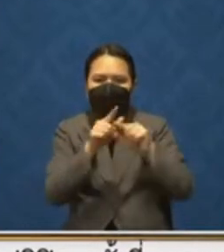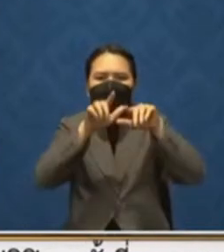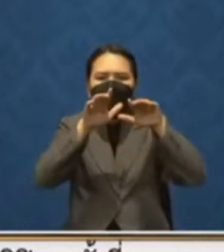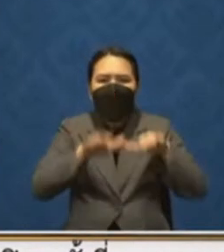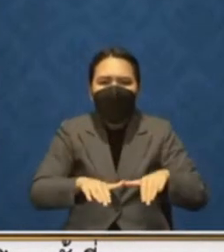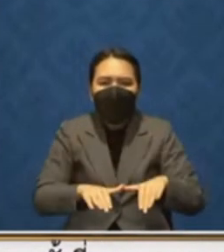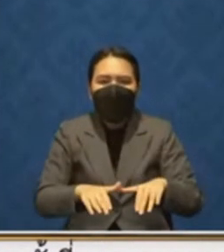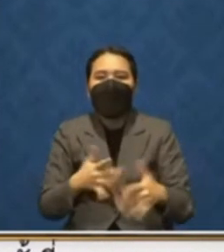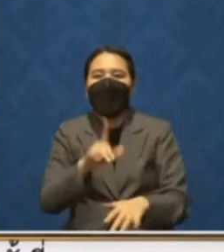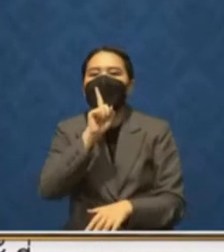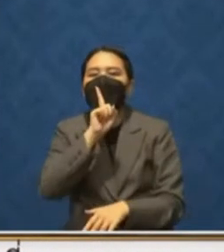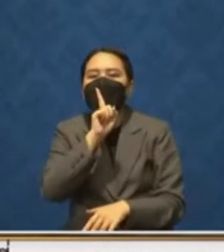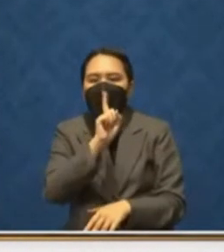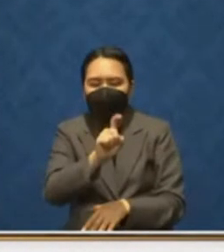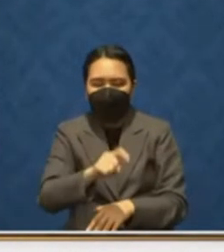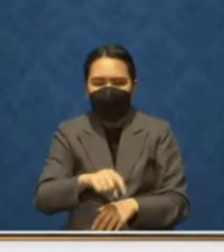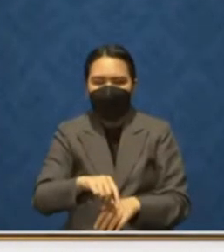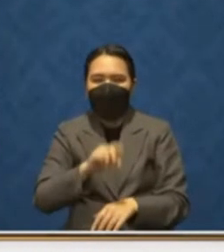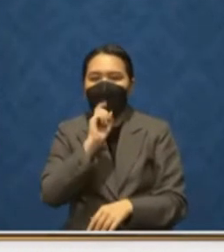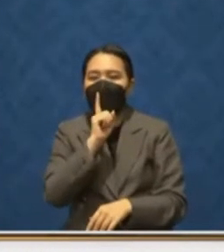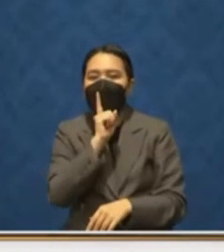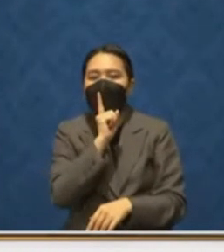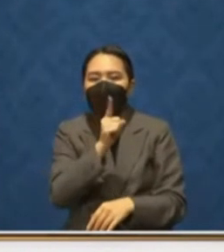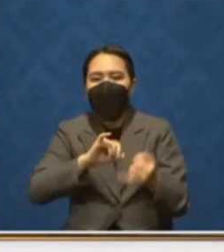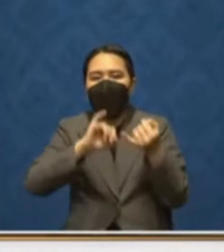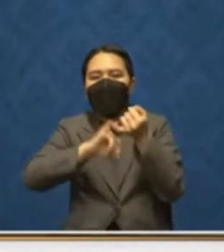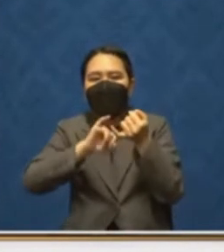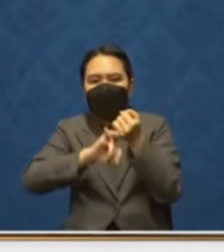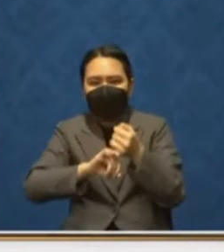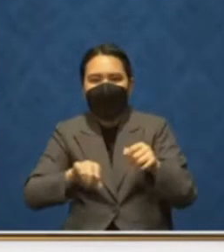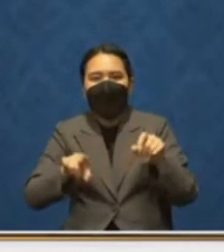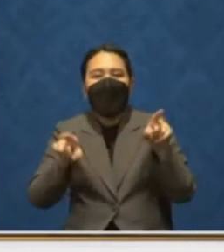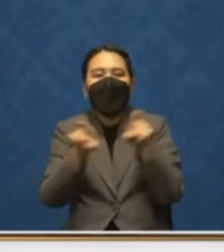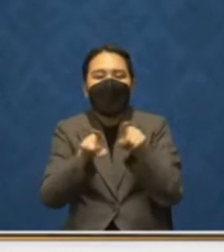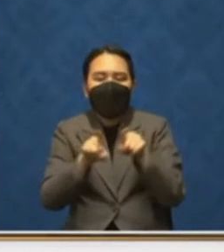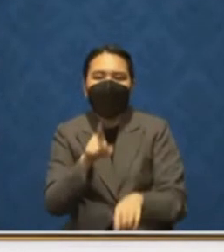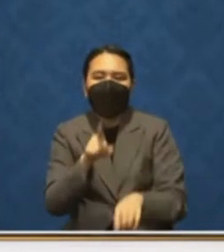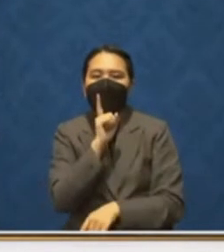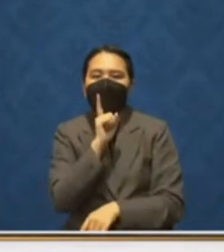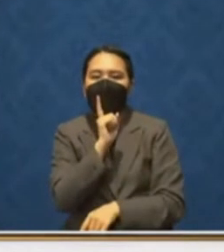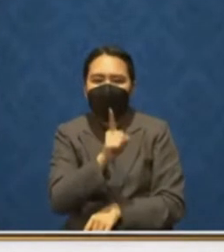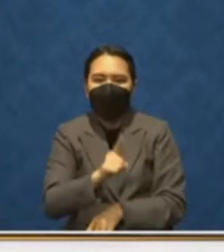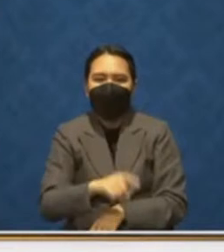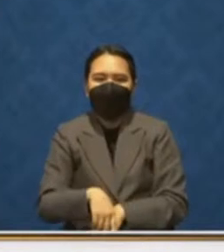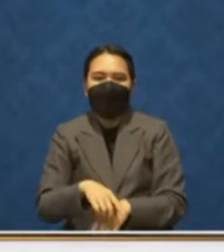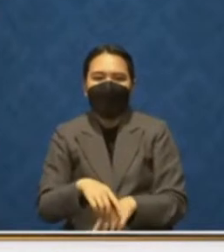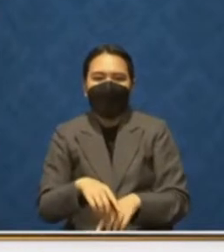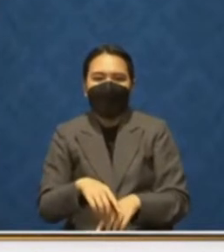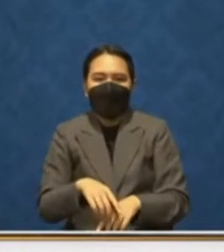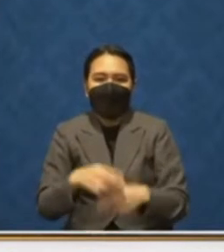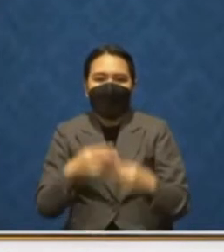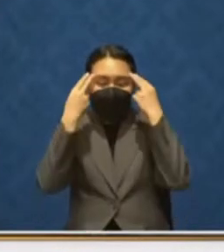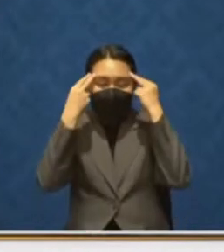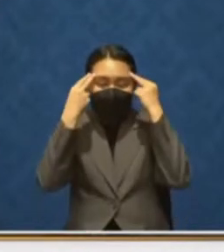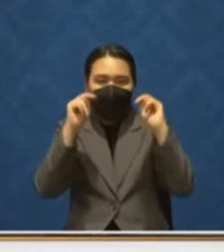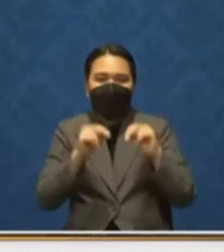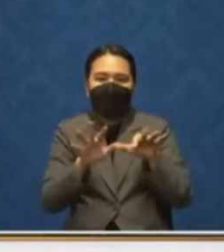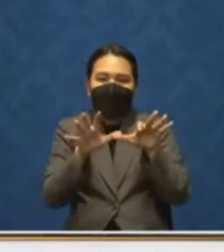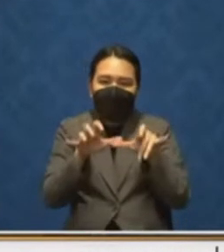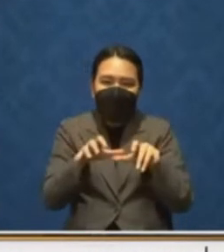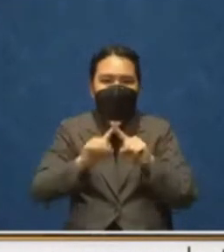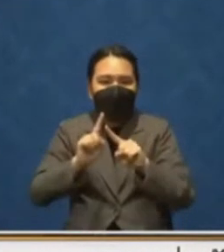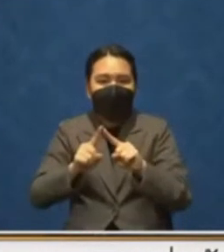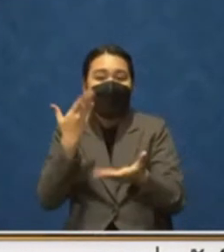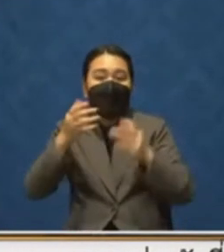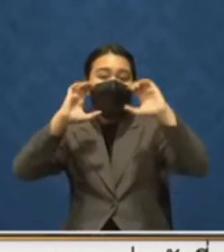อยู่เขตอีกแล้วเปิดเวลาทำอะไรไม่ได้ก็โทรศัพท์สินทิ้งรักอ่ะกูทำอะไรไม่ได้แล้วหลังนิดลืมไปรัฐบาลชุดที่แล้วก็เลยโทษโค